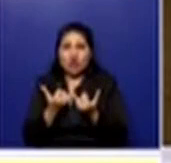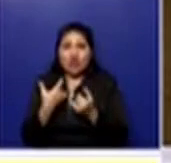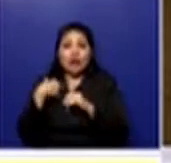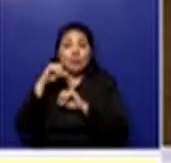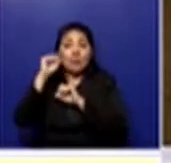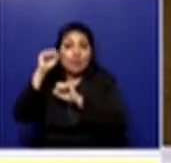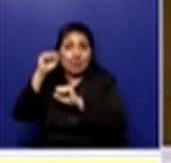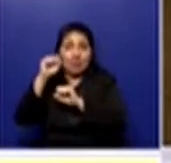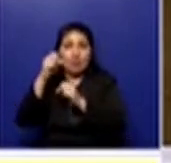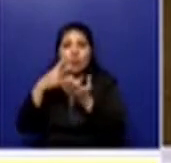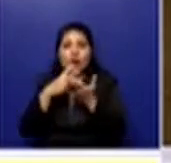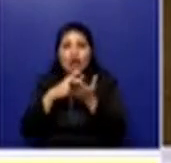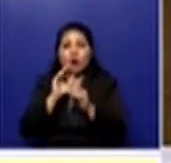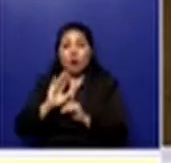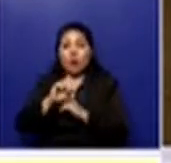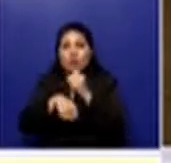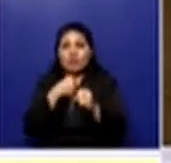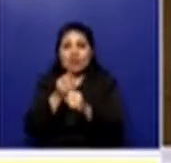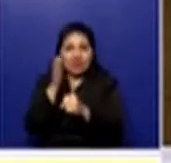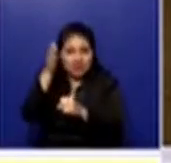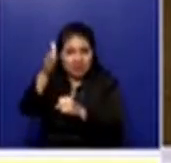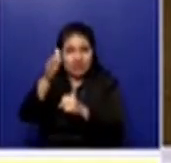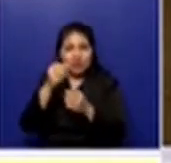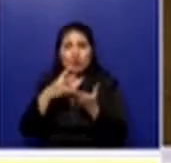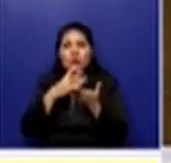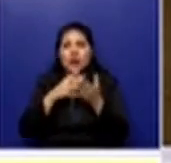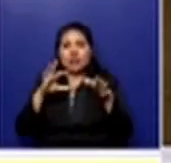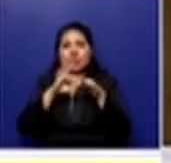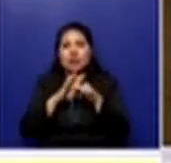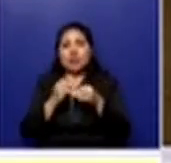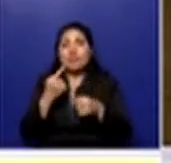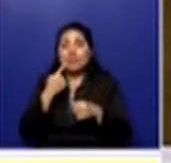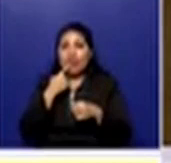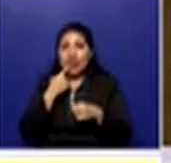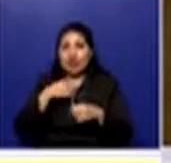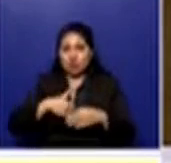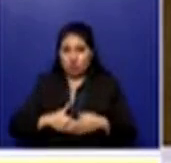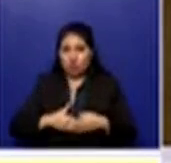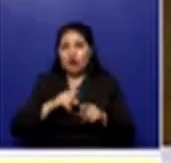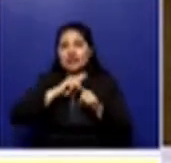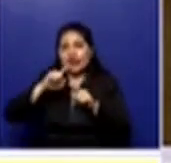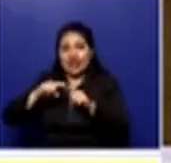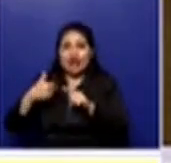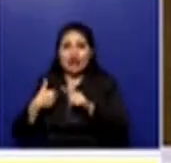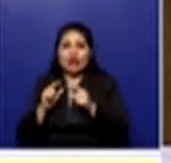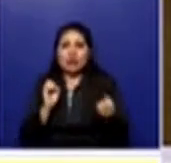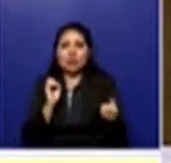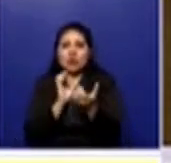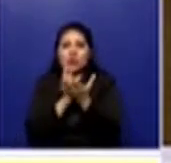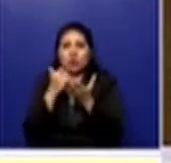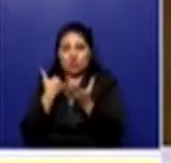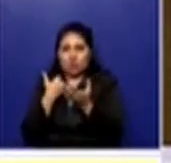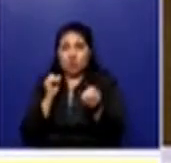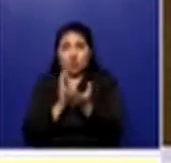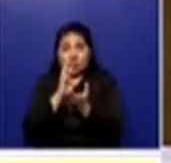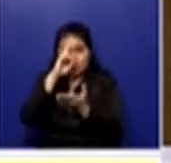าระของปีหน้าเอาไว้แล้วนะคะนั่นก็คือวาระเรื่องปากท้องของประชาชนที่จะเป็นผลกระทบมาจากสถานการณ์โ